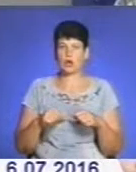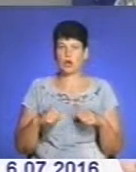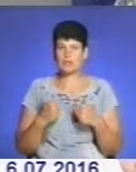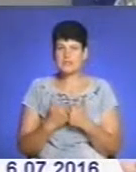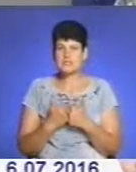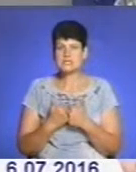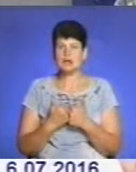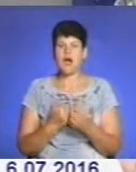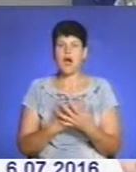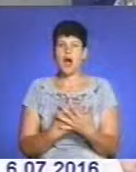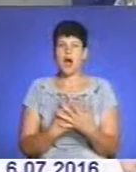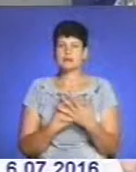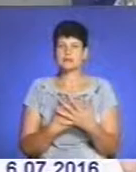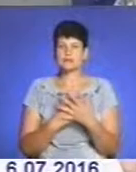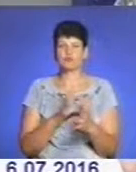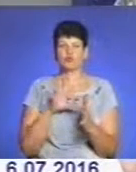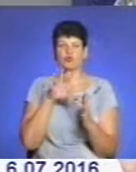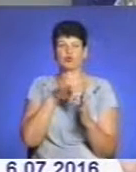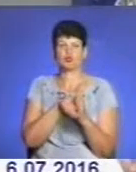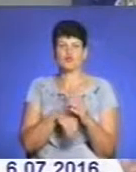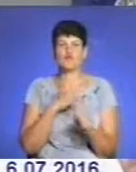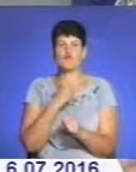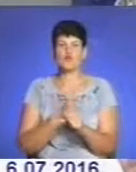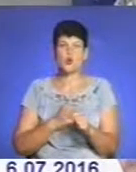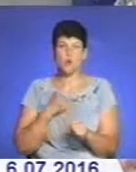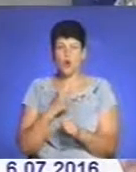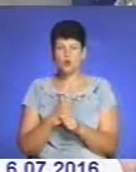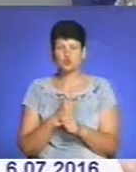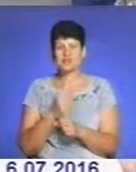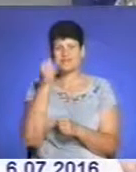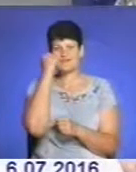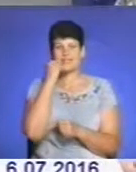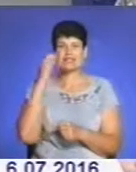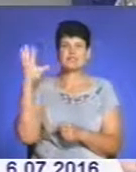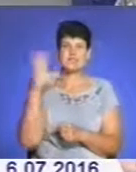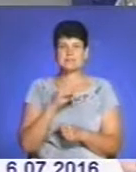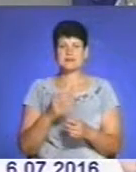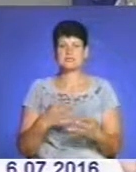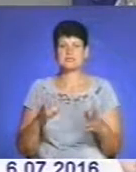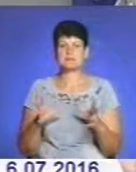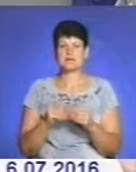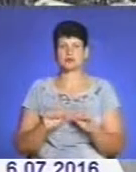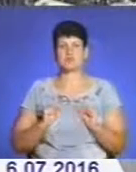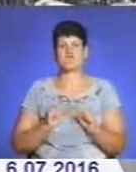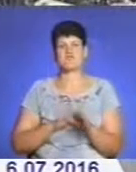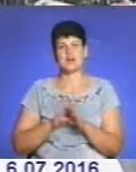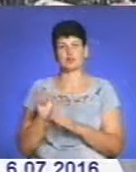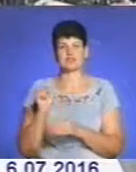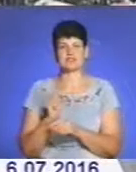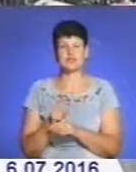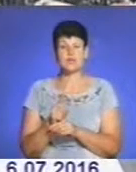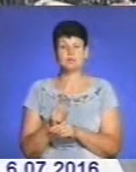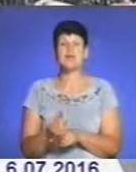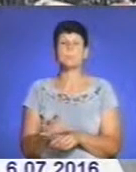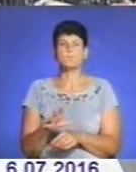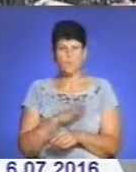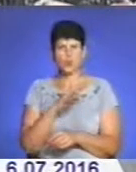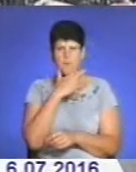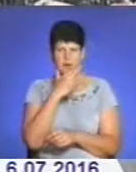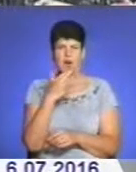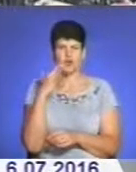активно включені були в роботу і завдяки всім спільним зусиллям виконали завдання. Чи було багато випадків,